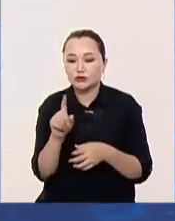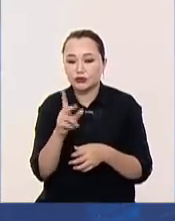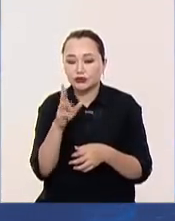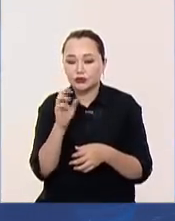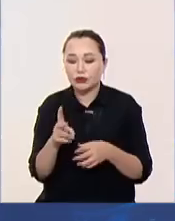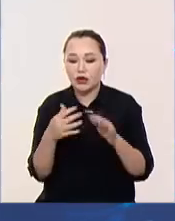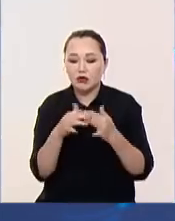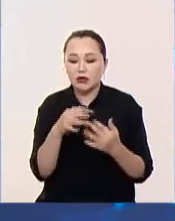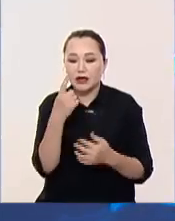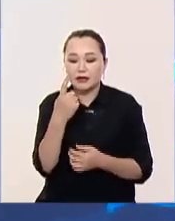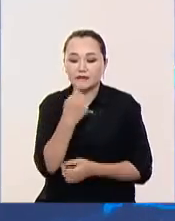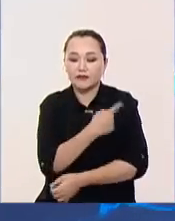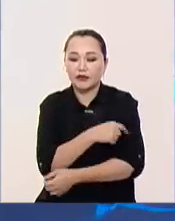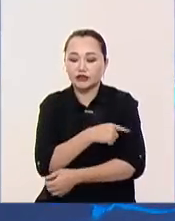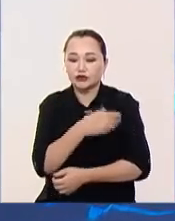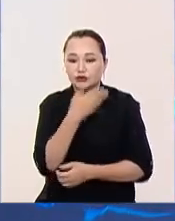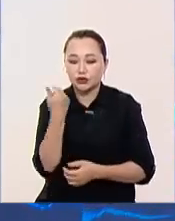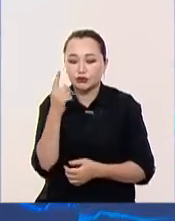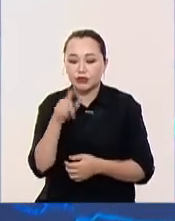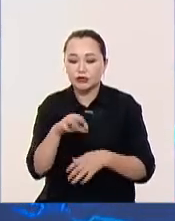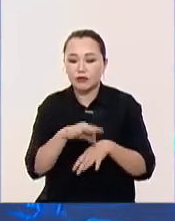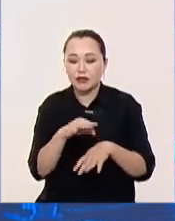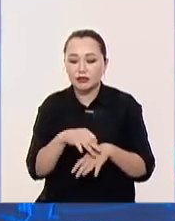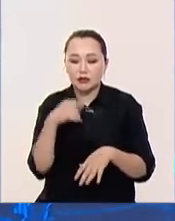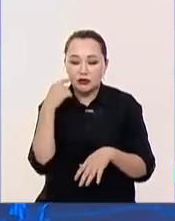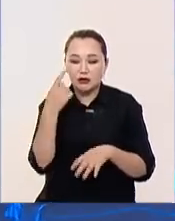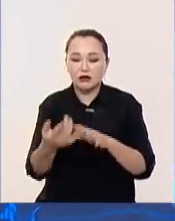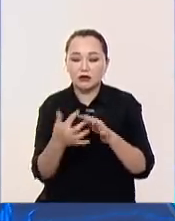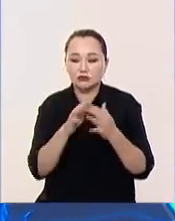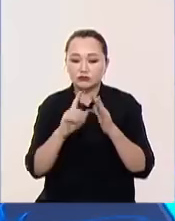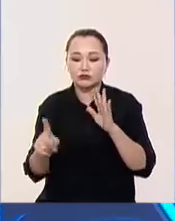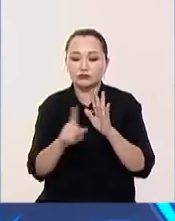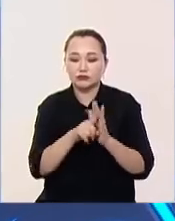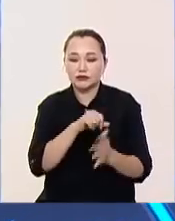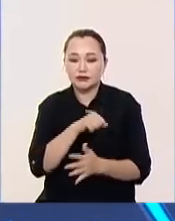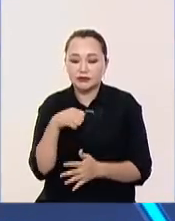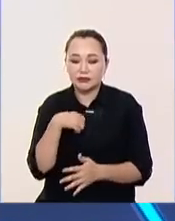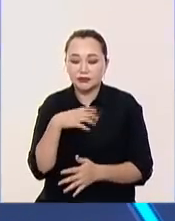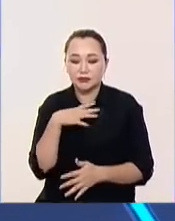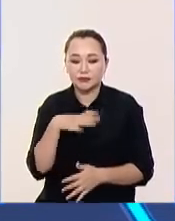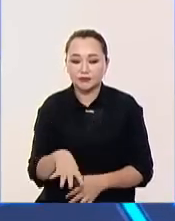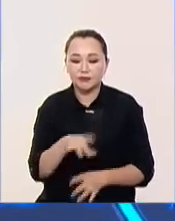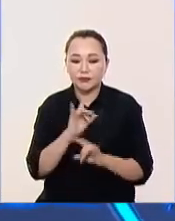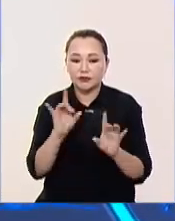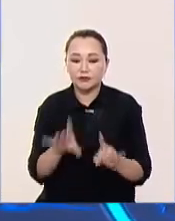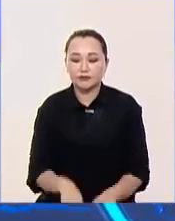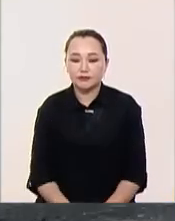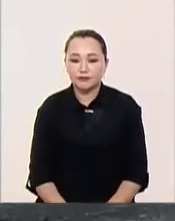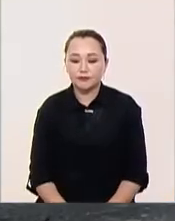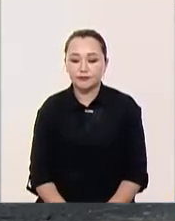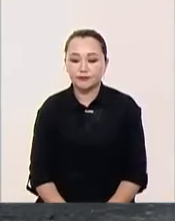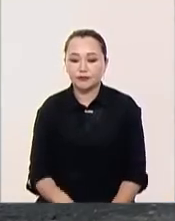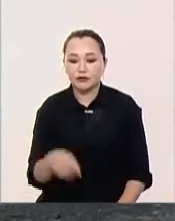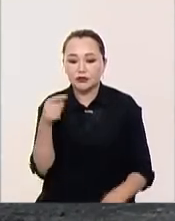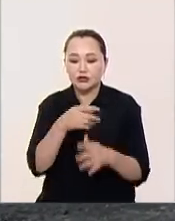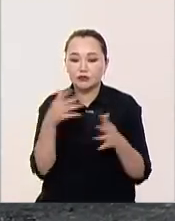тым болмаса бір ақхалат маманның жоқтығынан ауырсақ та, алыстағы аудандық емханаға өз аяғымызбен баруға мәжбүрміз дейді.